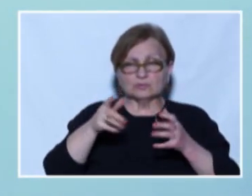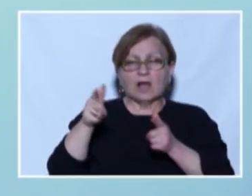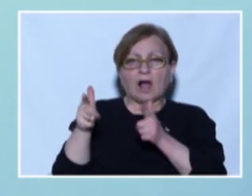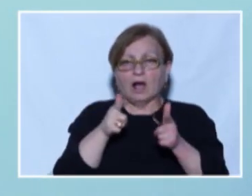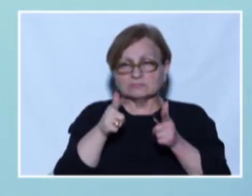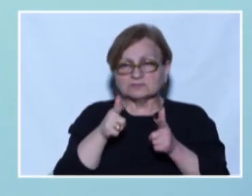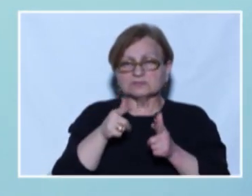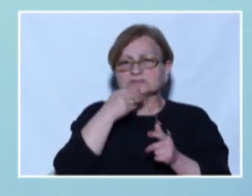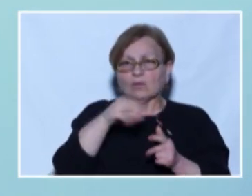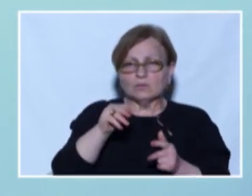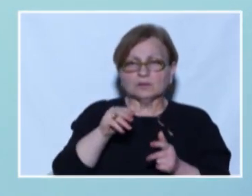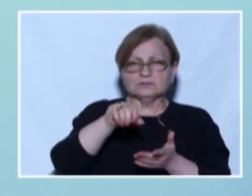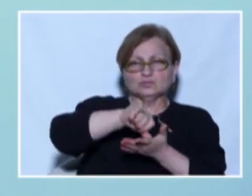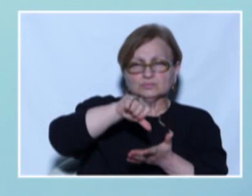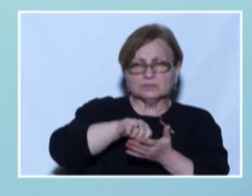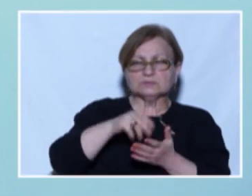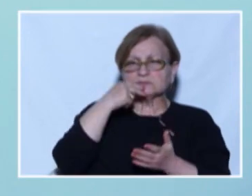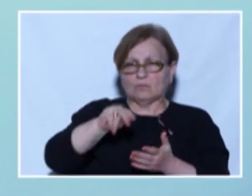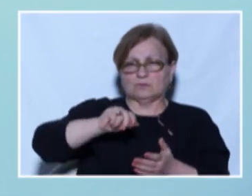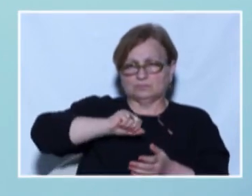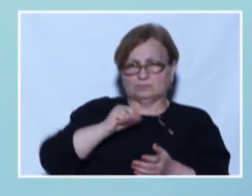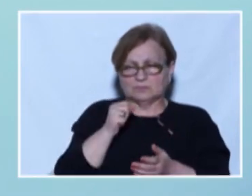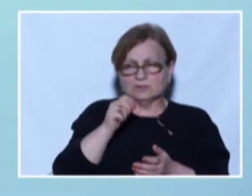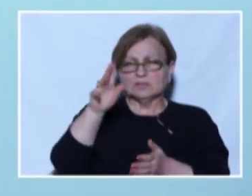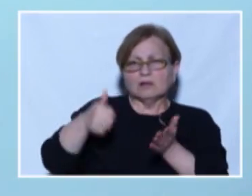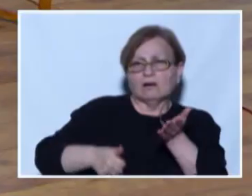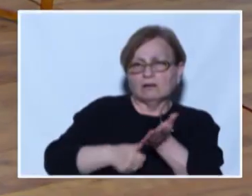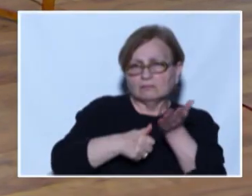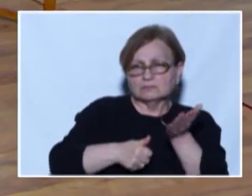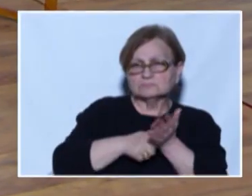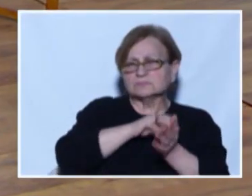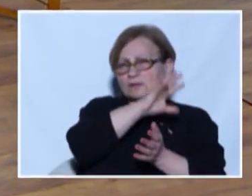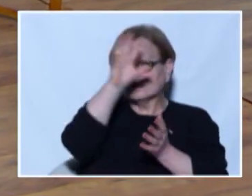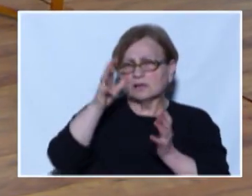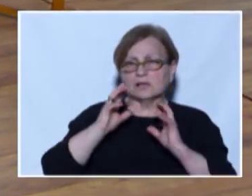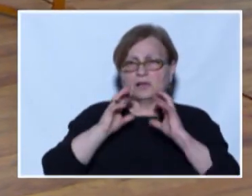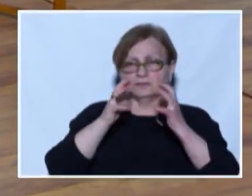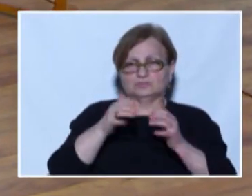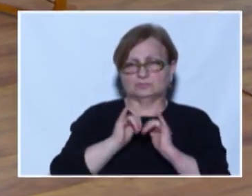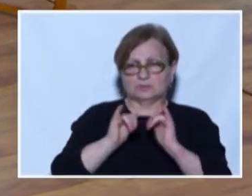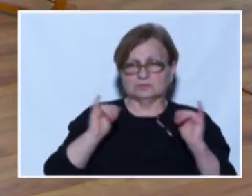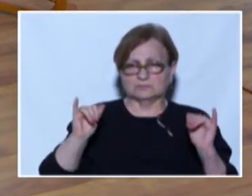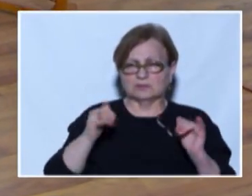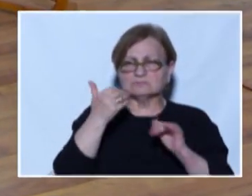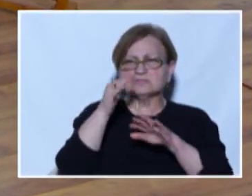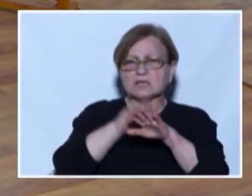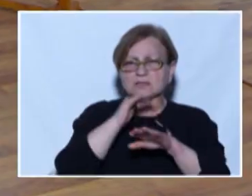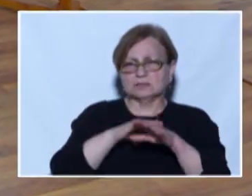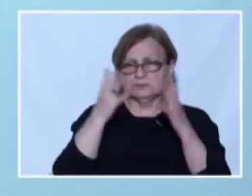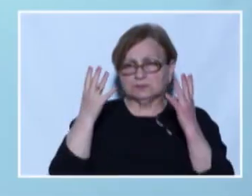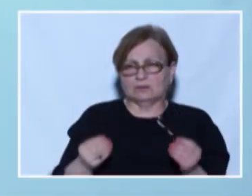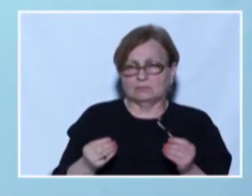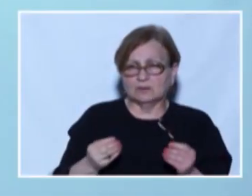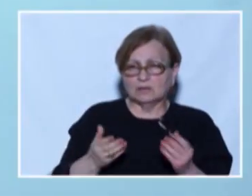საუკეთესო მეგობარს, ხელს უწყობს მთელი კაცობრიობის განვითარებას, კეთილ დღეობას. თუ მთელის